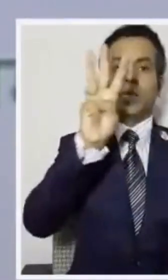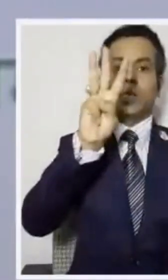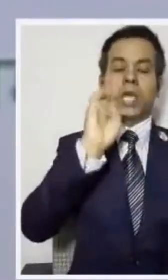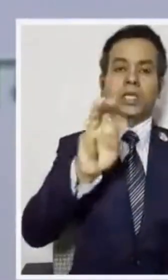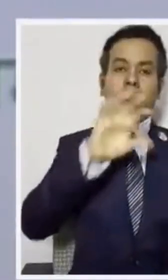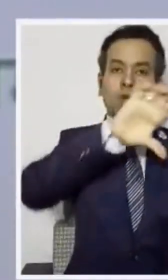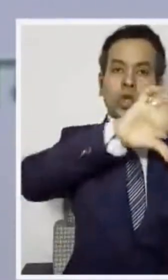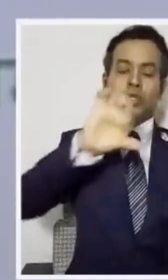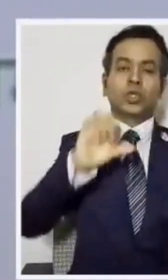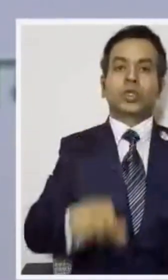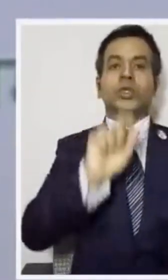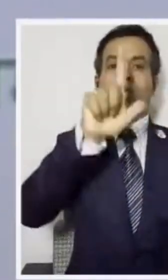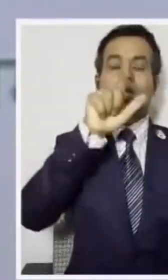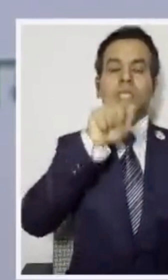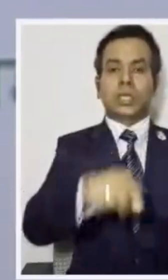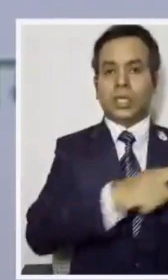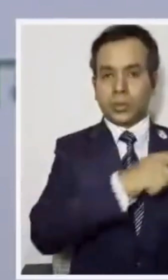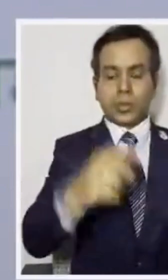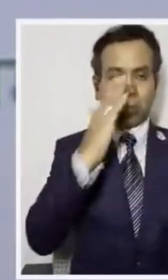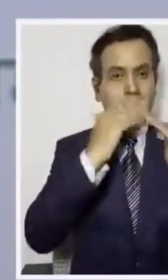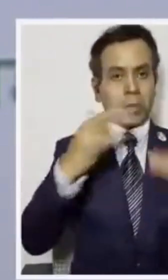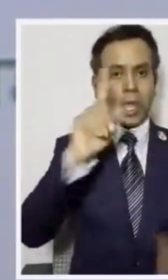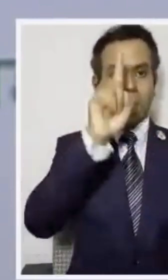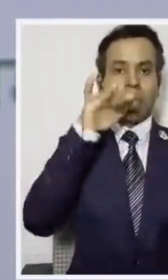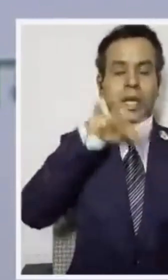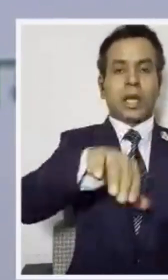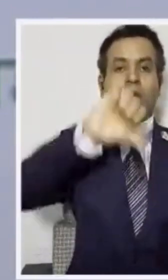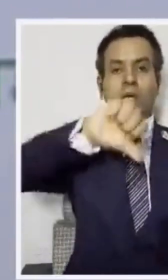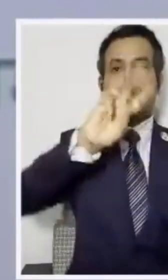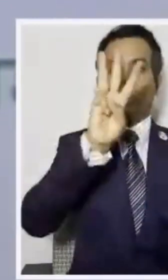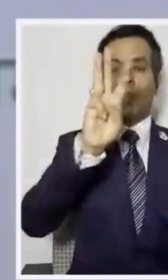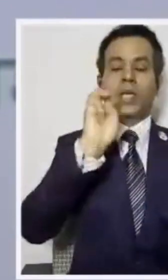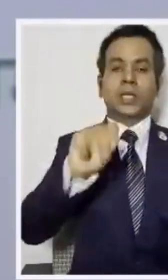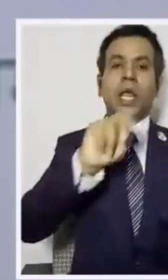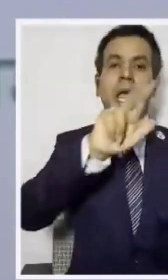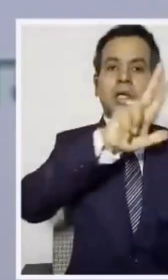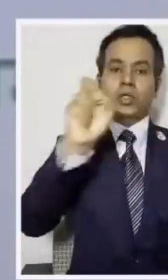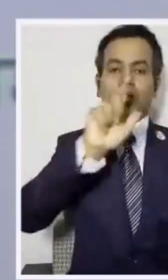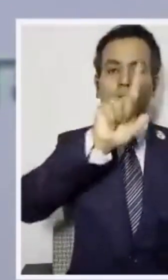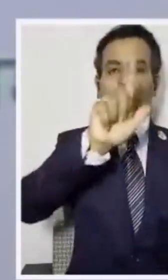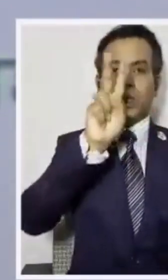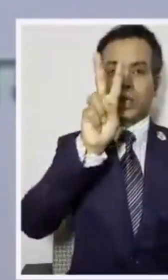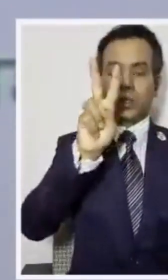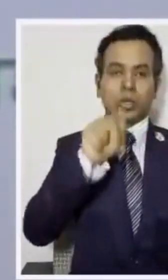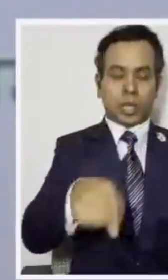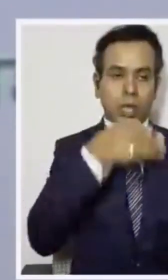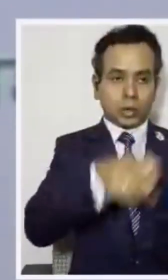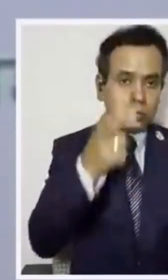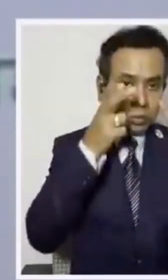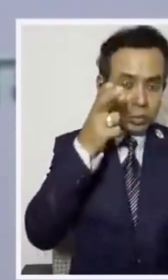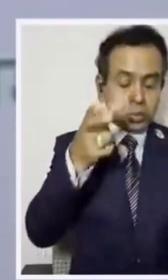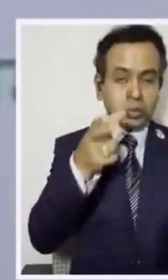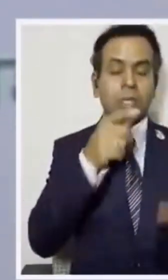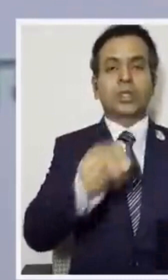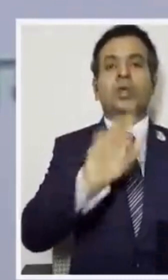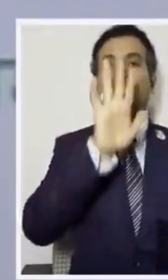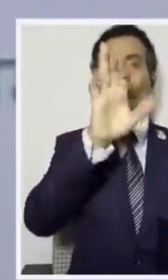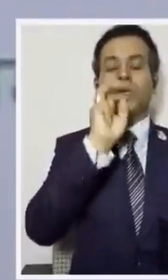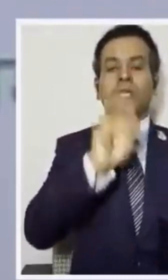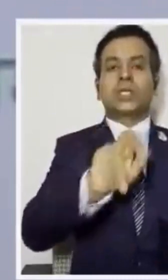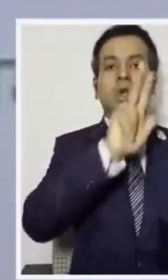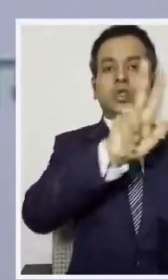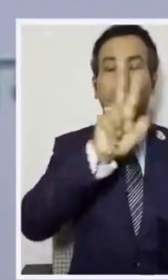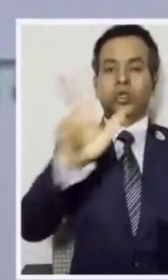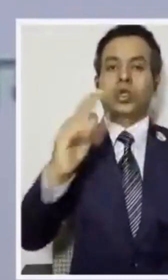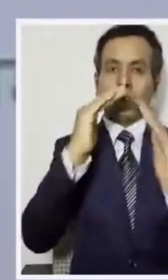1,93,872 জন এবং বর্তমানে কোয়ারেন্টাইনে আছেন 50,088 জন। সারা বাংলাদেশে 64টি জেলার সকল উপজেলা ও জেলা পর্যায়ে